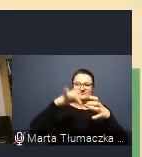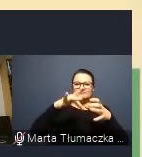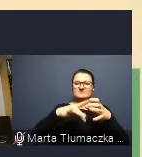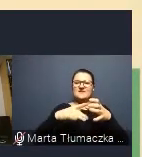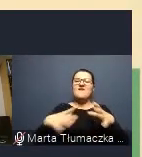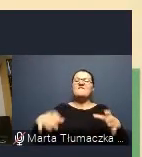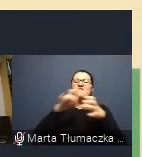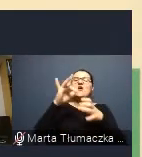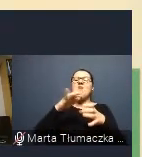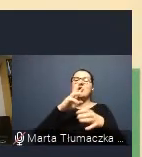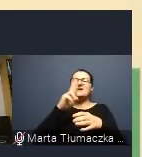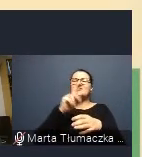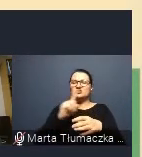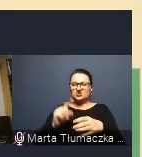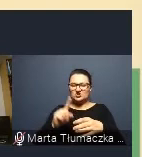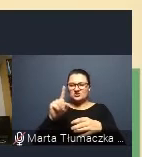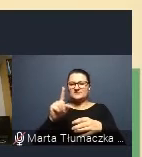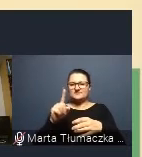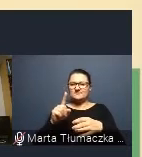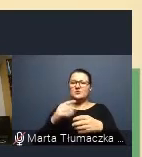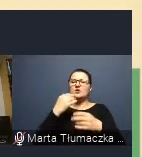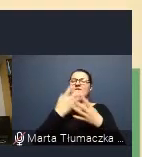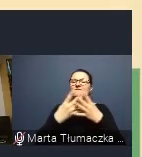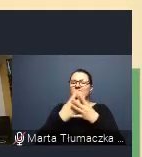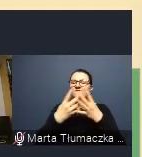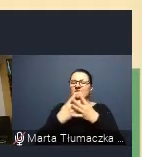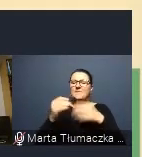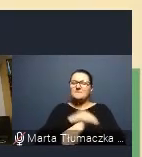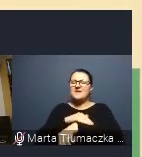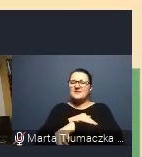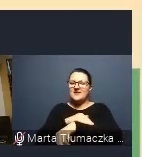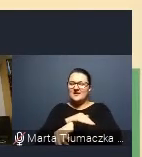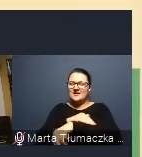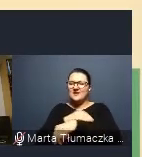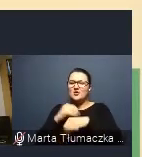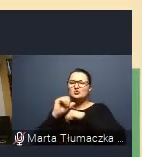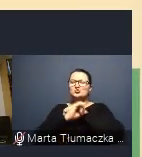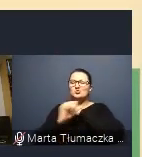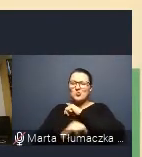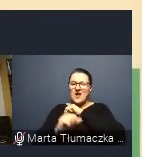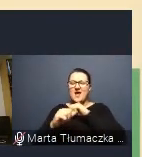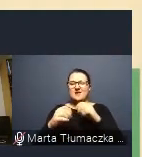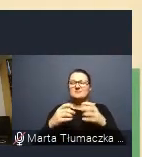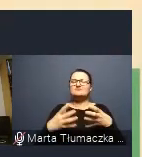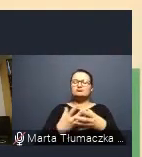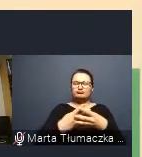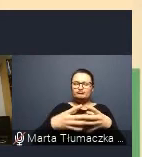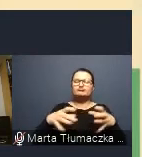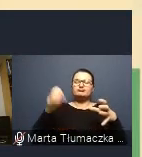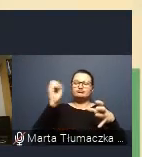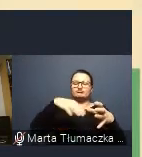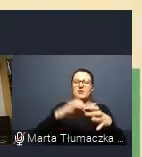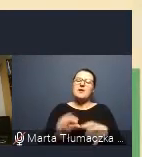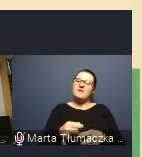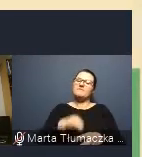ryżu, takiego jutowego, i powolutku wyciągałam jakieś zabawki, pokazując na